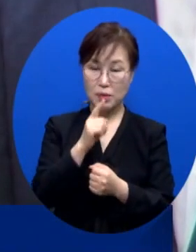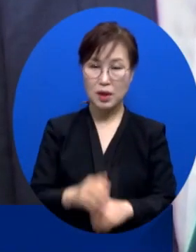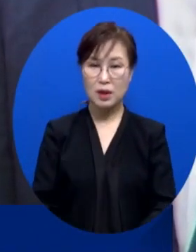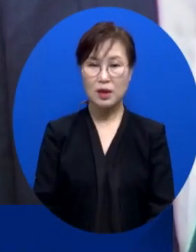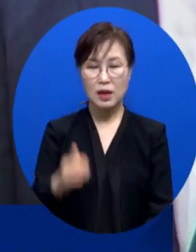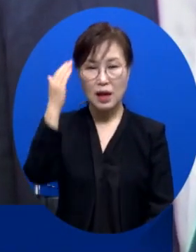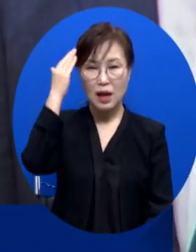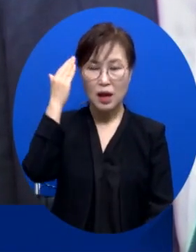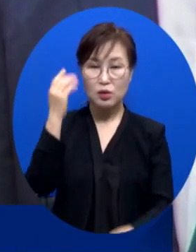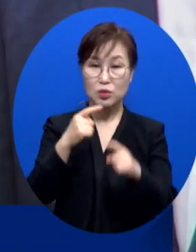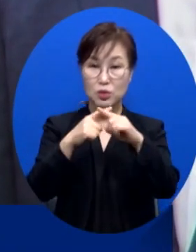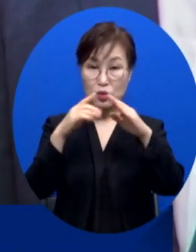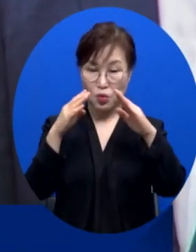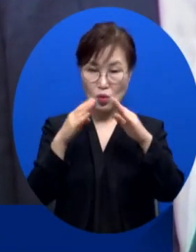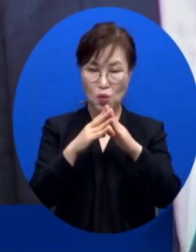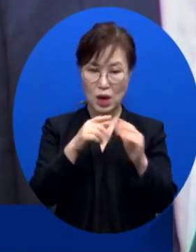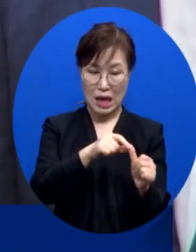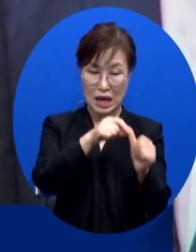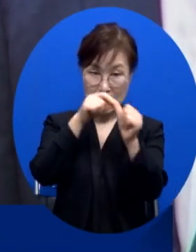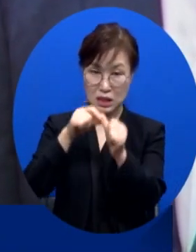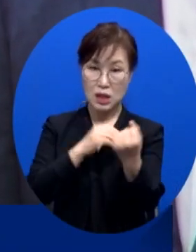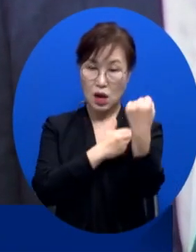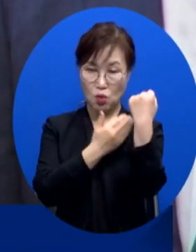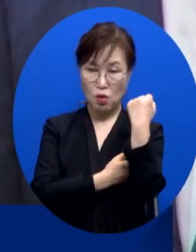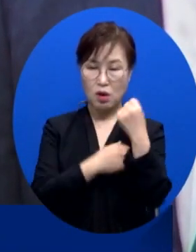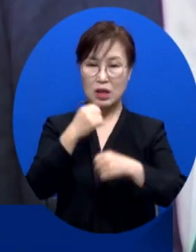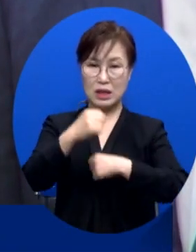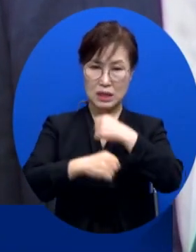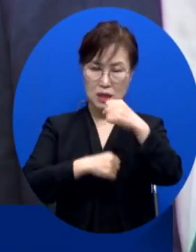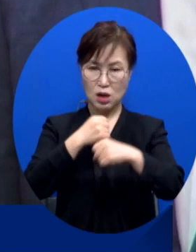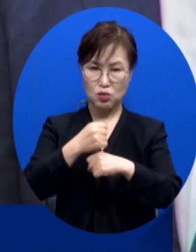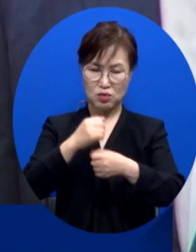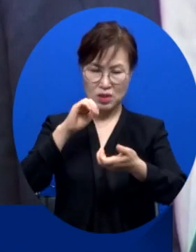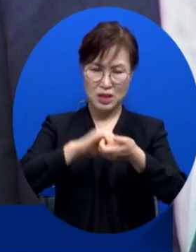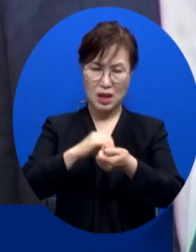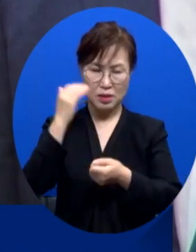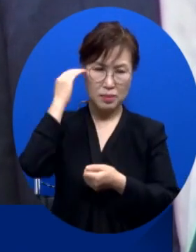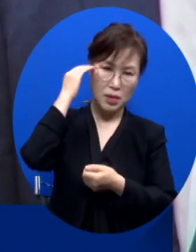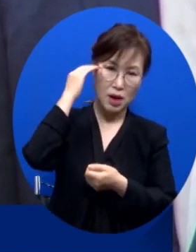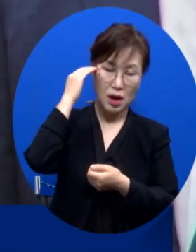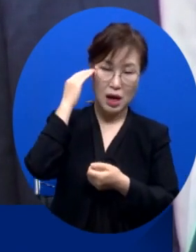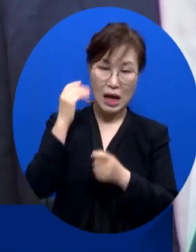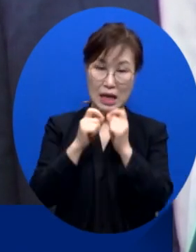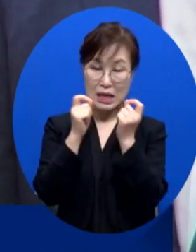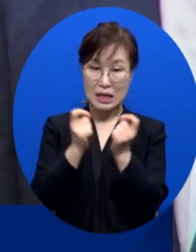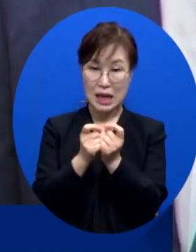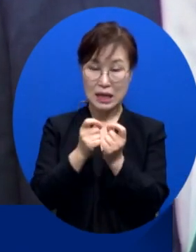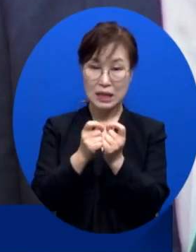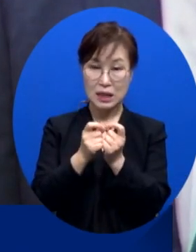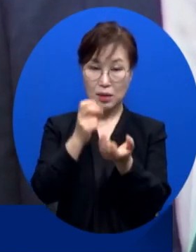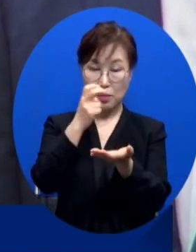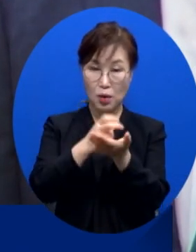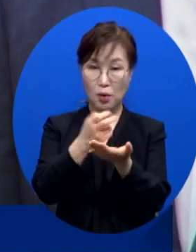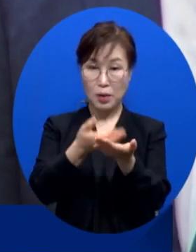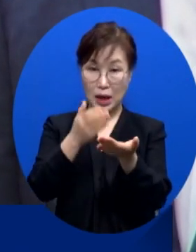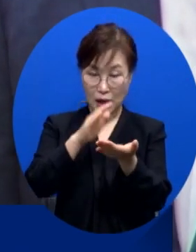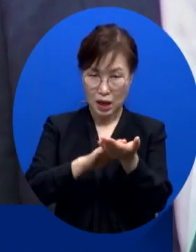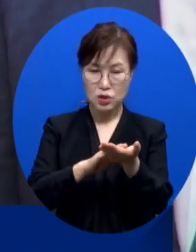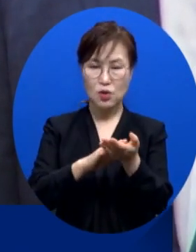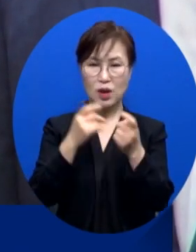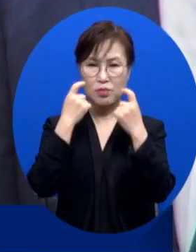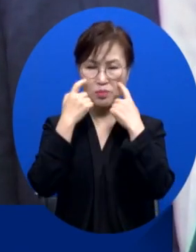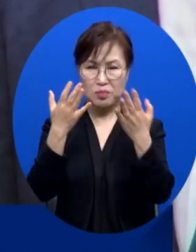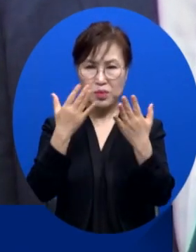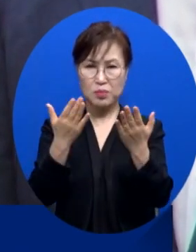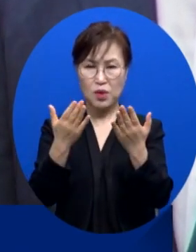한국교회는 사립학교의 인사권과 자율성을 제한하는 사립학교법 개정 법률안에